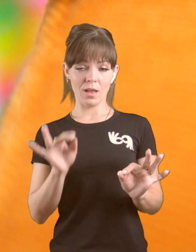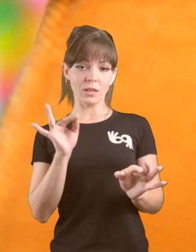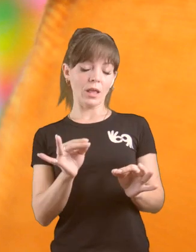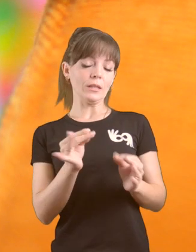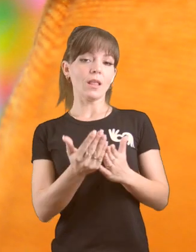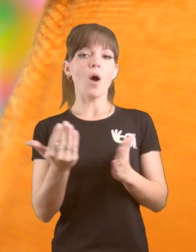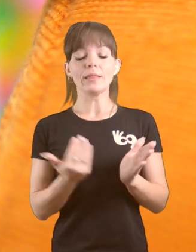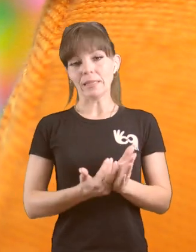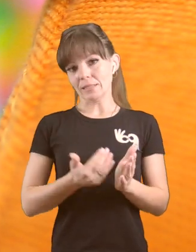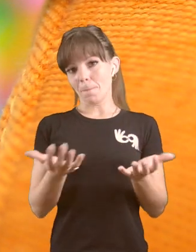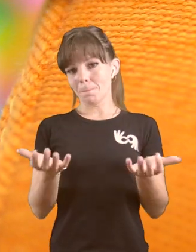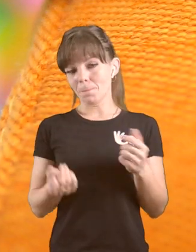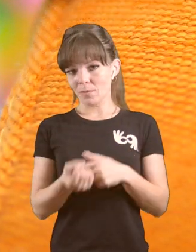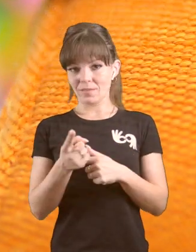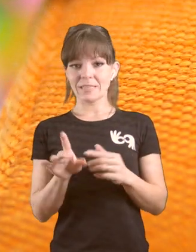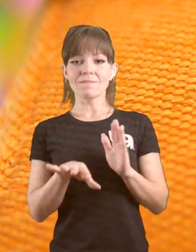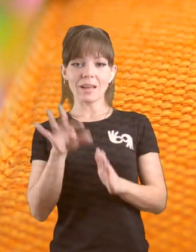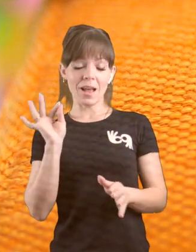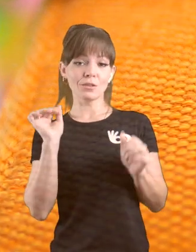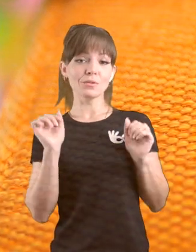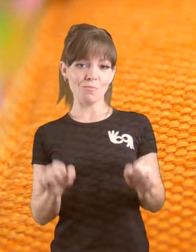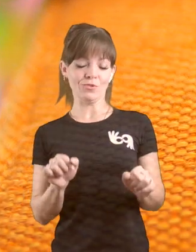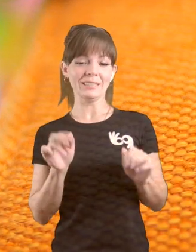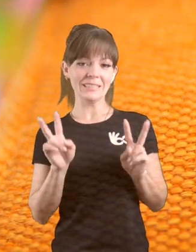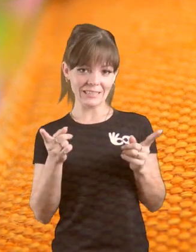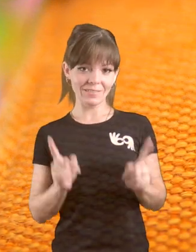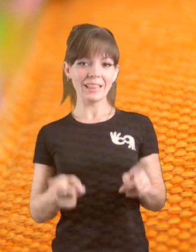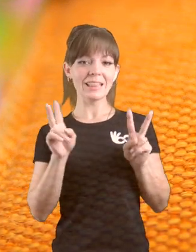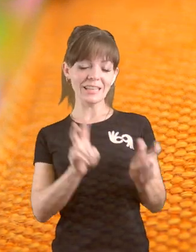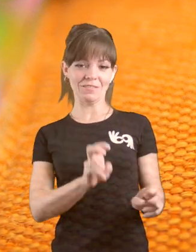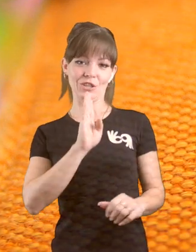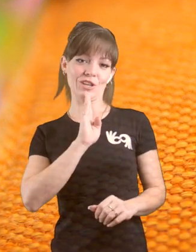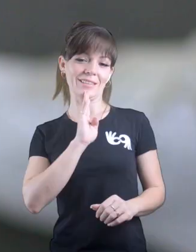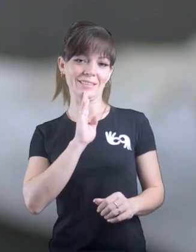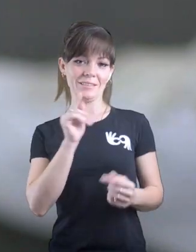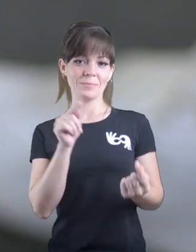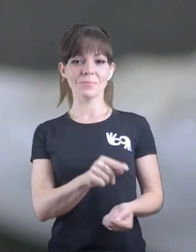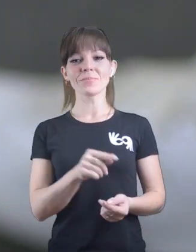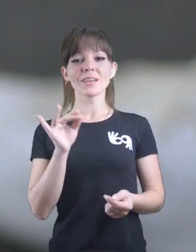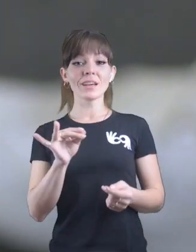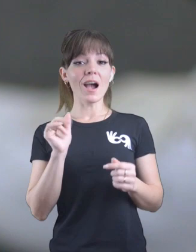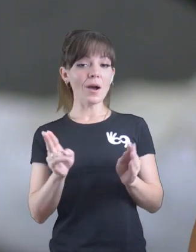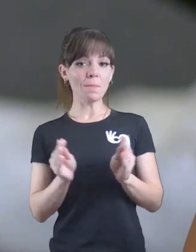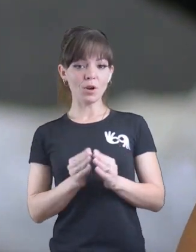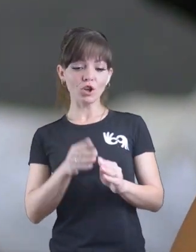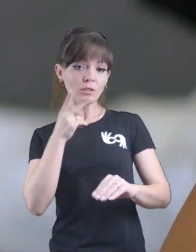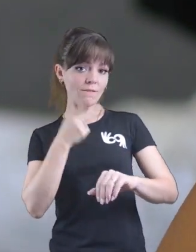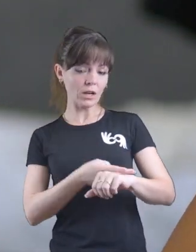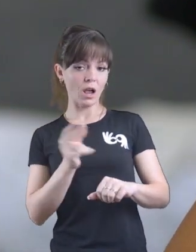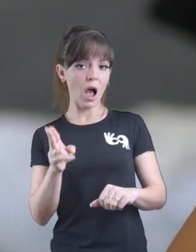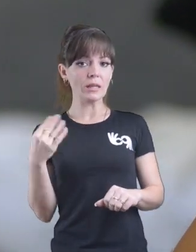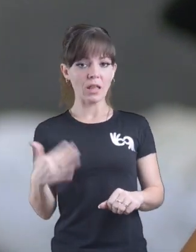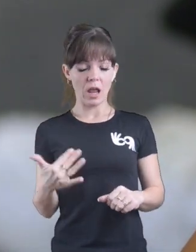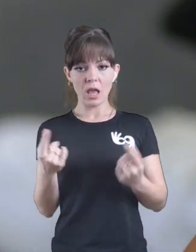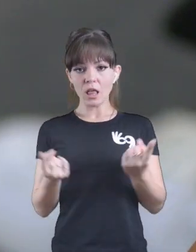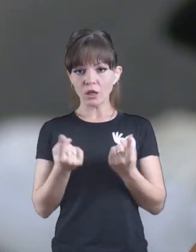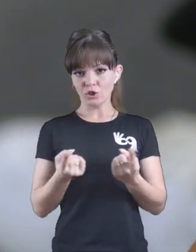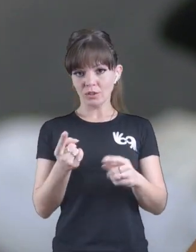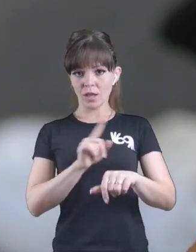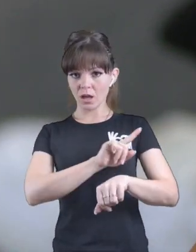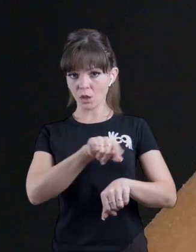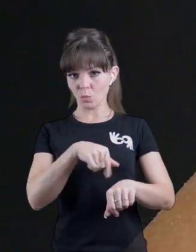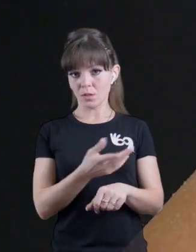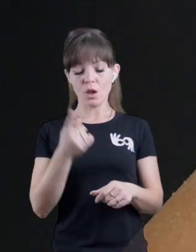и наконец-то появился вариант, который можно без скрипа назвать женским. Плюс они, как и прежде, выглядят как дорогие